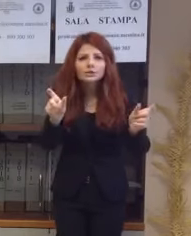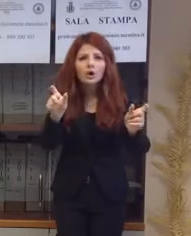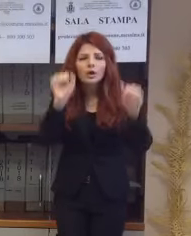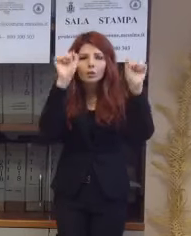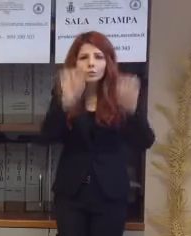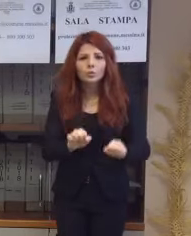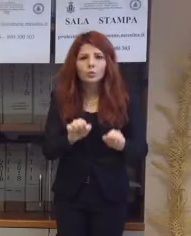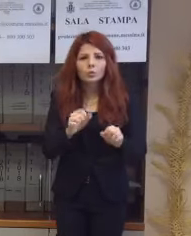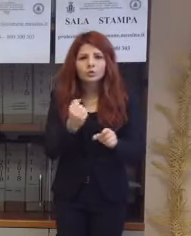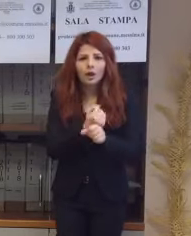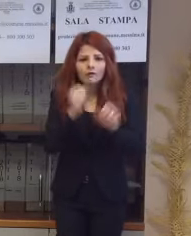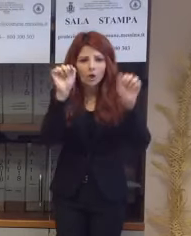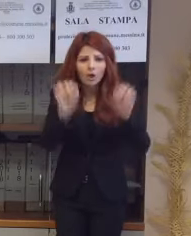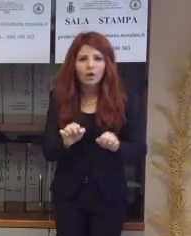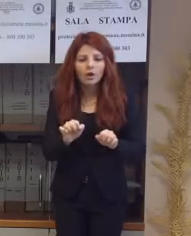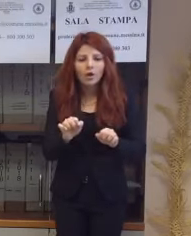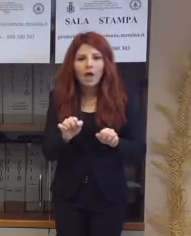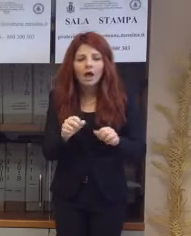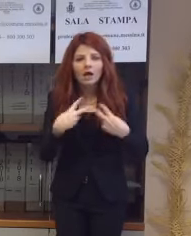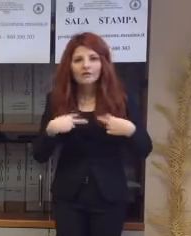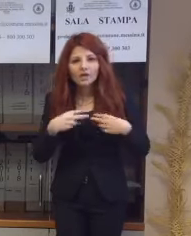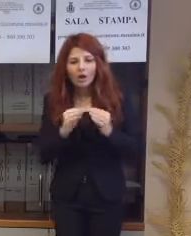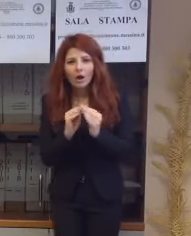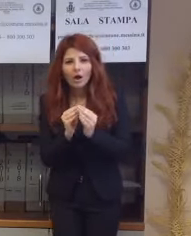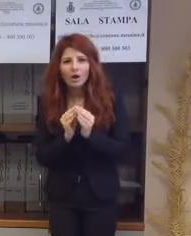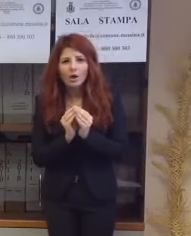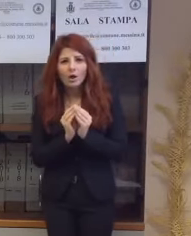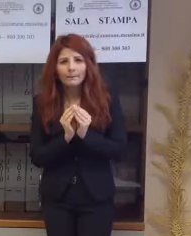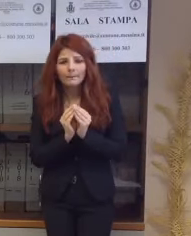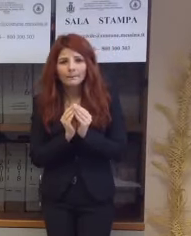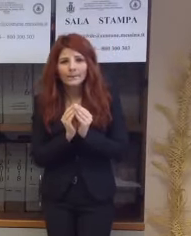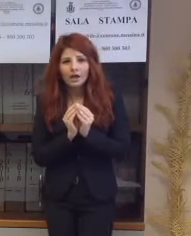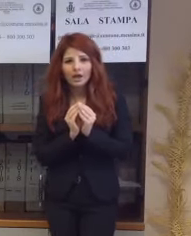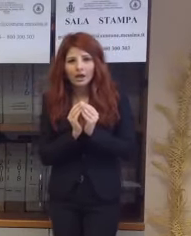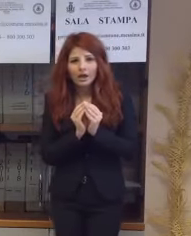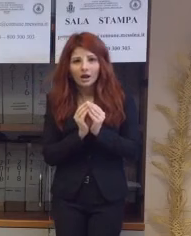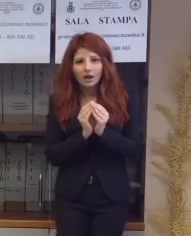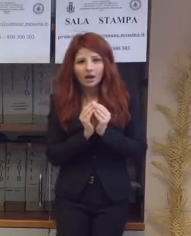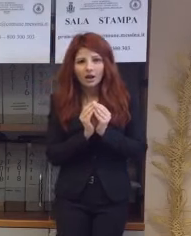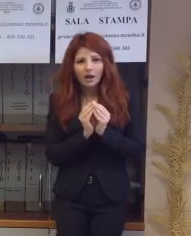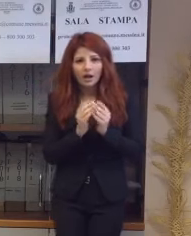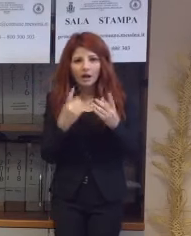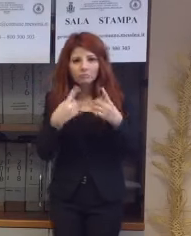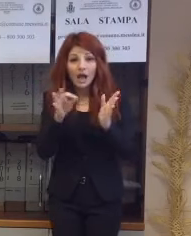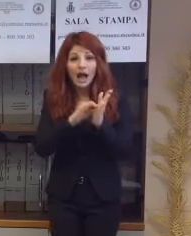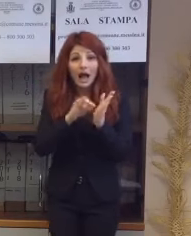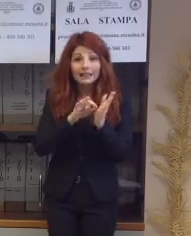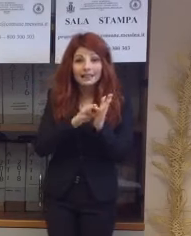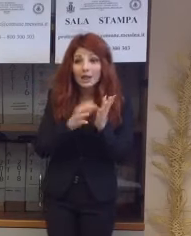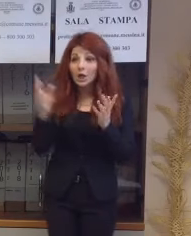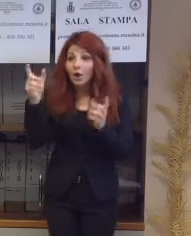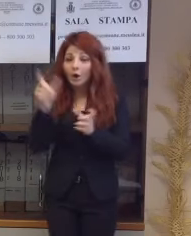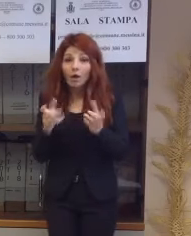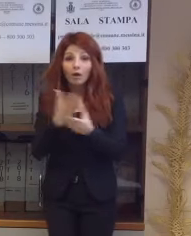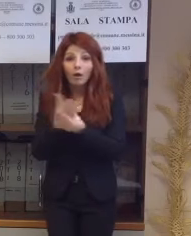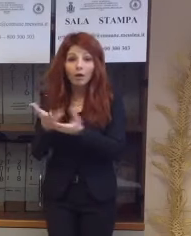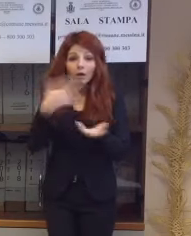come doveva campare, con il combinato disposto dell'articolo vattene a